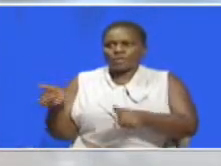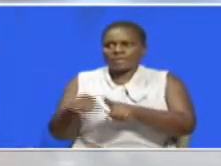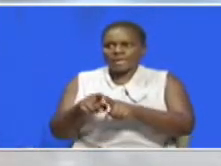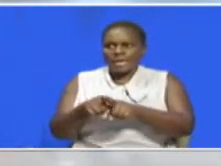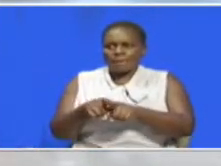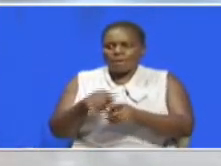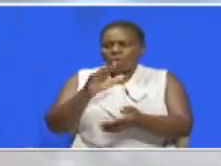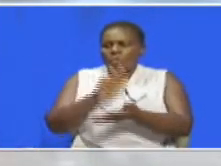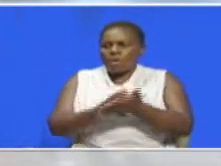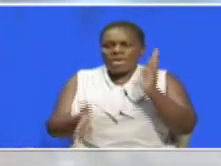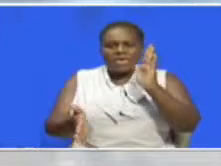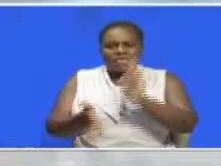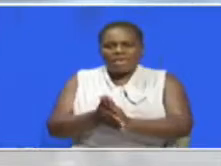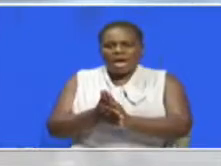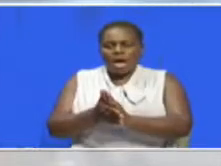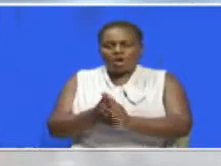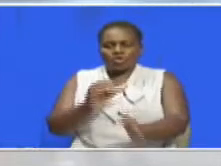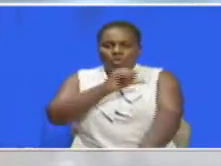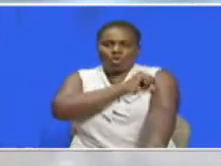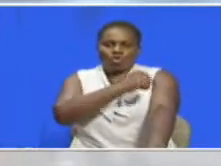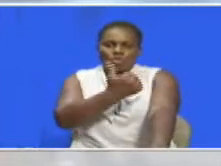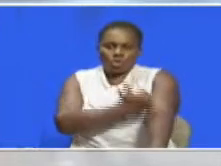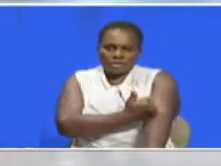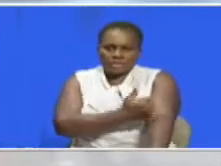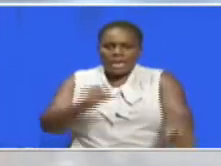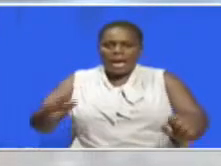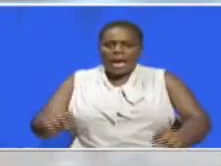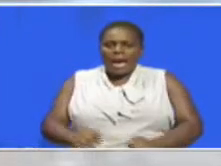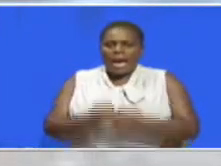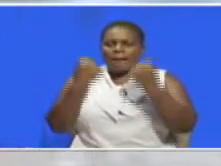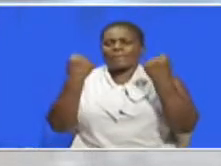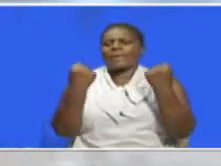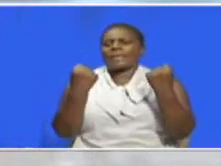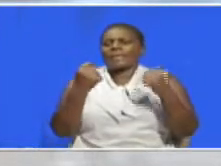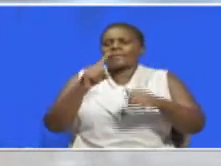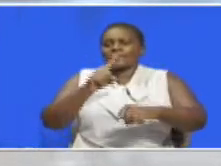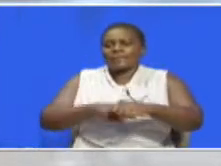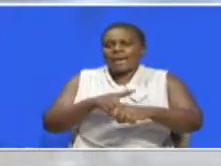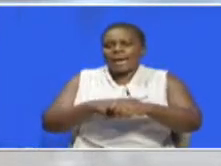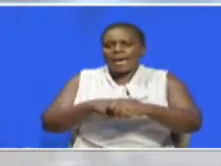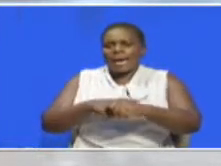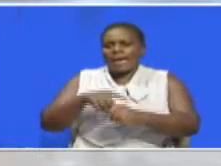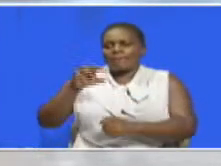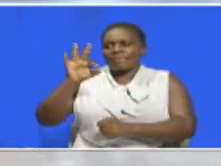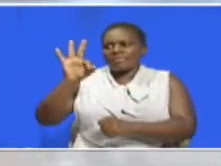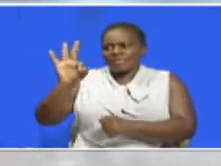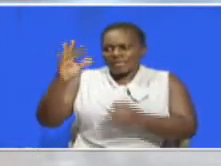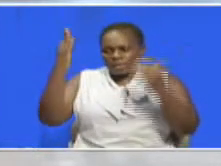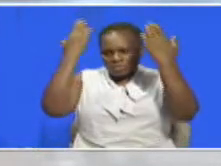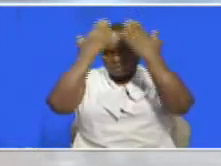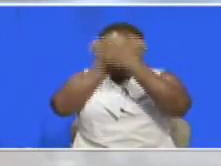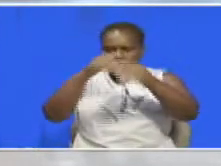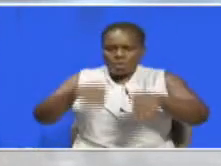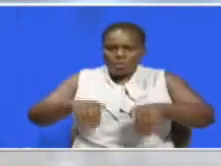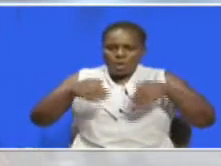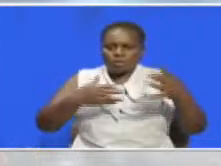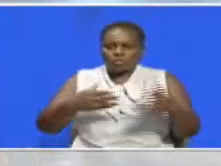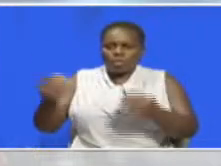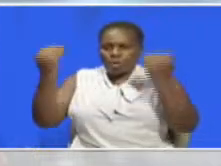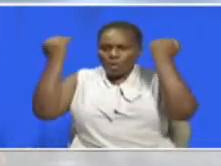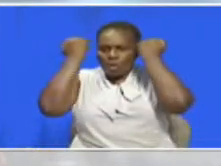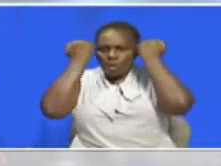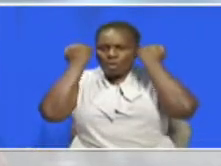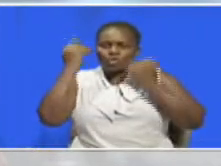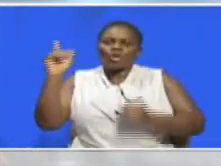tarakilishi bila idhini. Polisi wamesema tukio hilo lilifanyika mwendo wa saa 9 usiku. Wanasubiri kufikishwa mahakamani